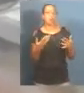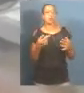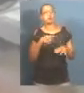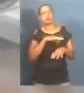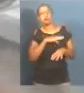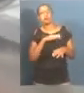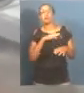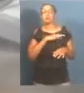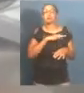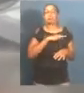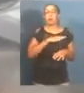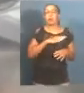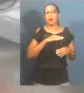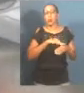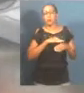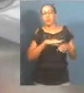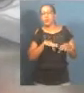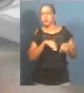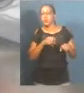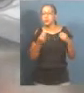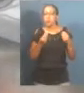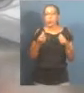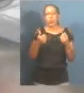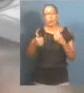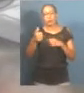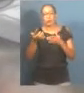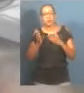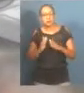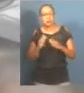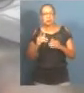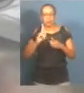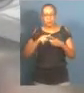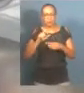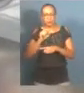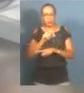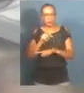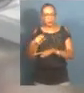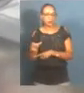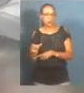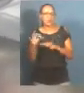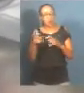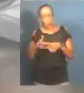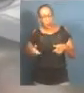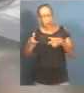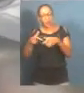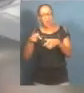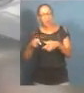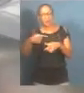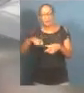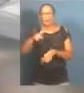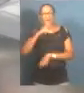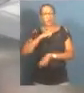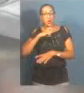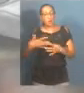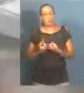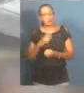par autosaisine, à élaborer une politique dans ce domaine-là. Et ceux qui relèvent du Congrès, c'est ceux pour lesquels nous n'avons pas encore cette compétence. Donc